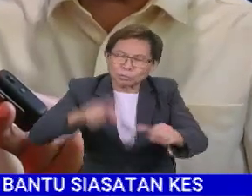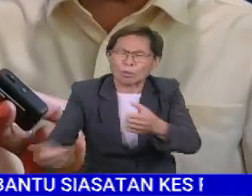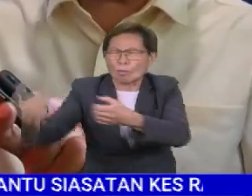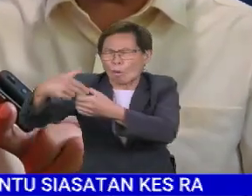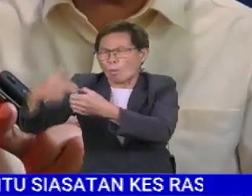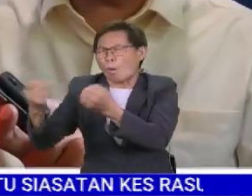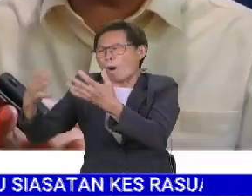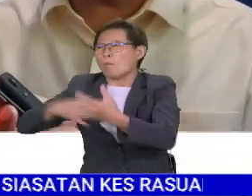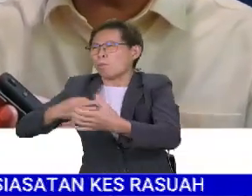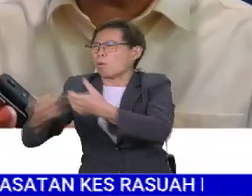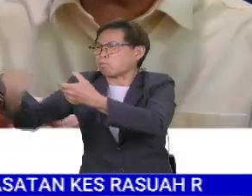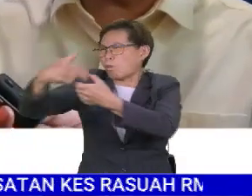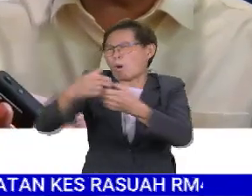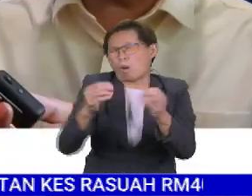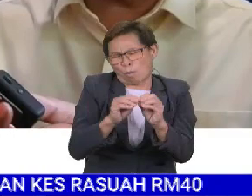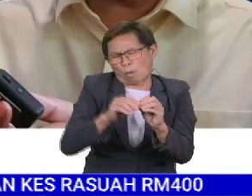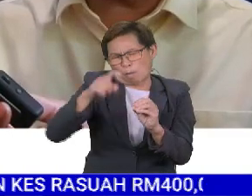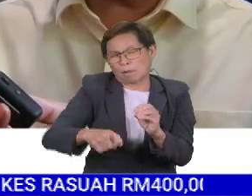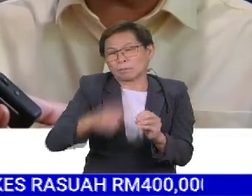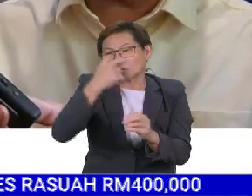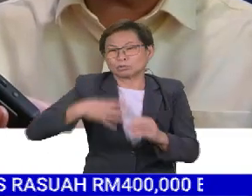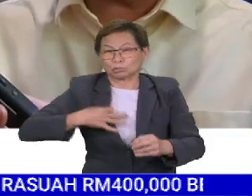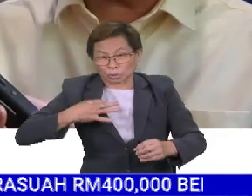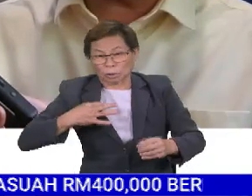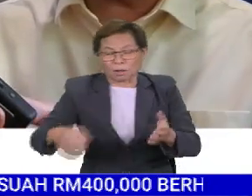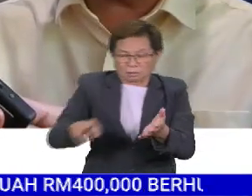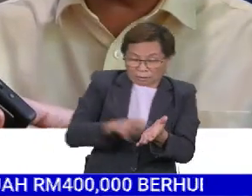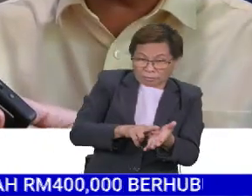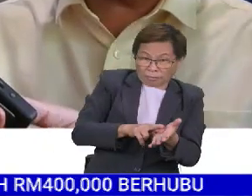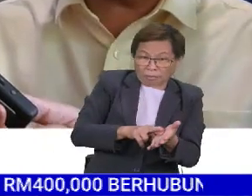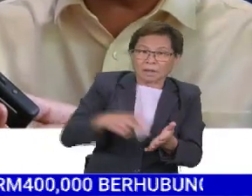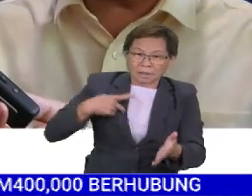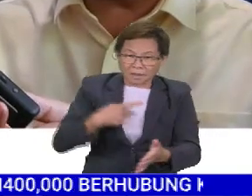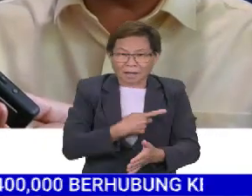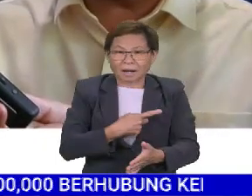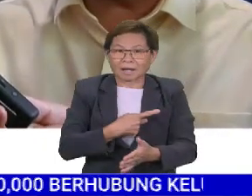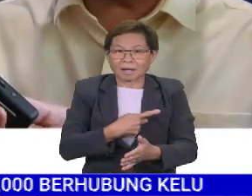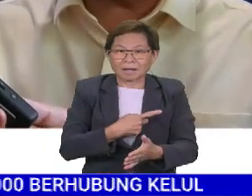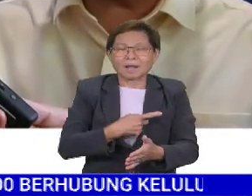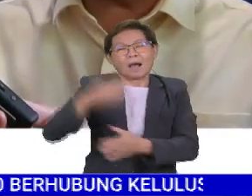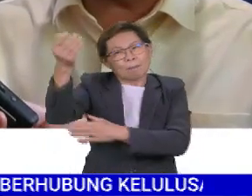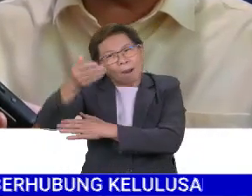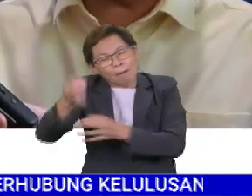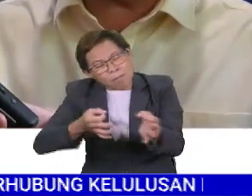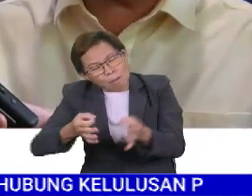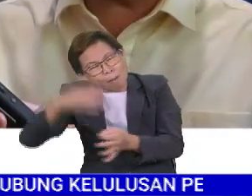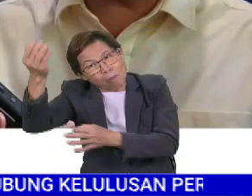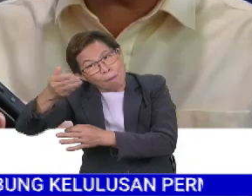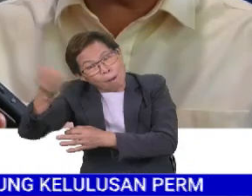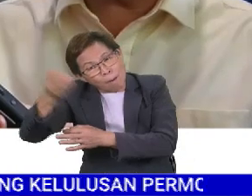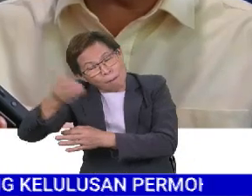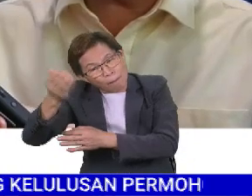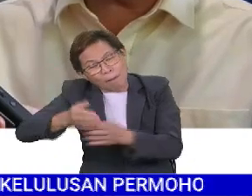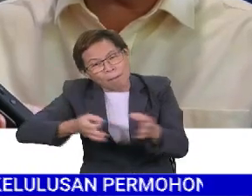lebih ramai lagi sukarelawan-sukarelawan. Sebab sukarelawan ini dia bukan hanya mendaftar saja, tapi kita akan bagi mereka taklimat. Kita akan beri